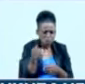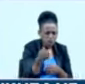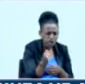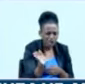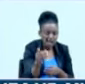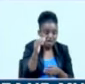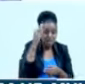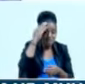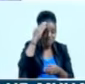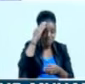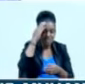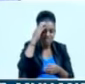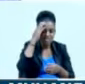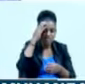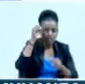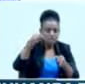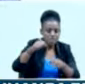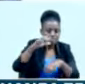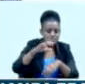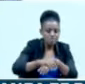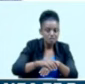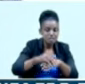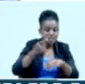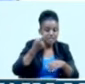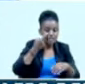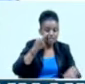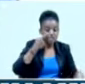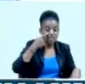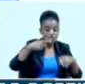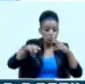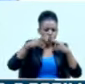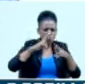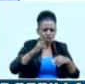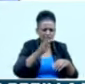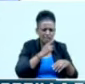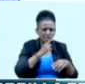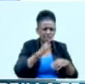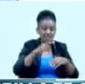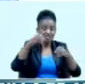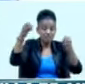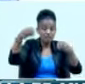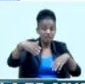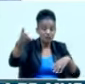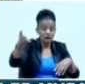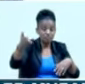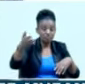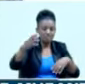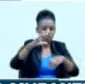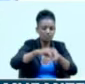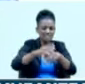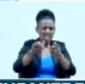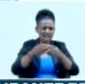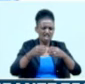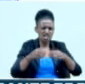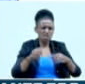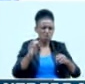barushijeho ikindi ni ibyo byo gutahura nyine ngira ngo hari ubwo tugeretse tugafata nk'ihoteli yakoze ibitemewe tukabigaragaza tugafata nk'ahantu habaye